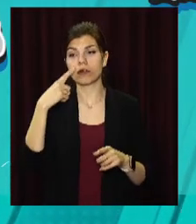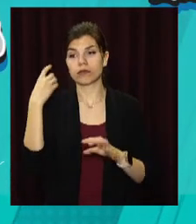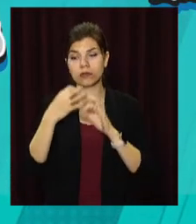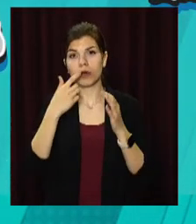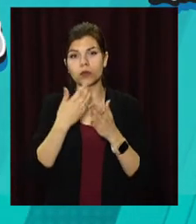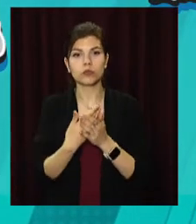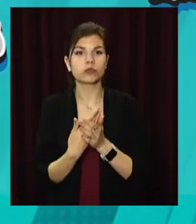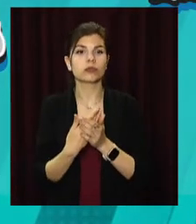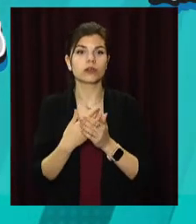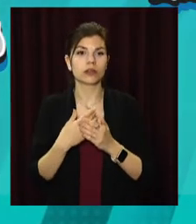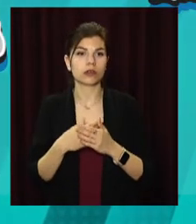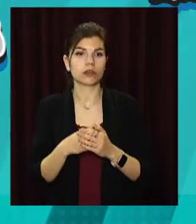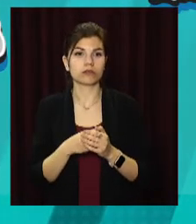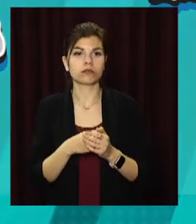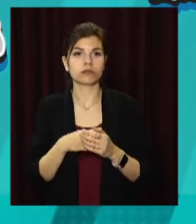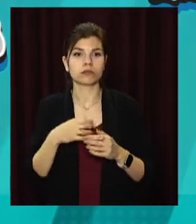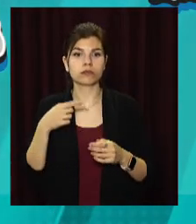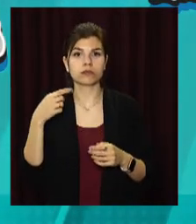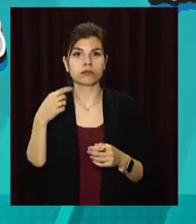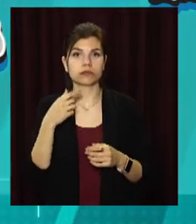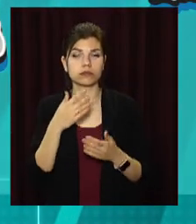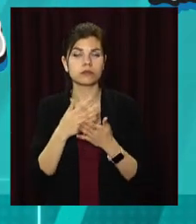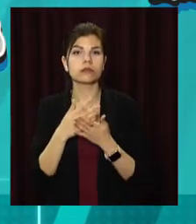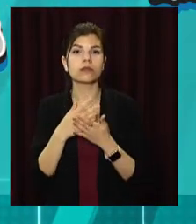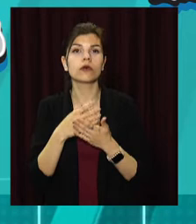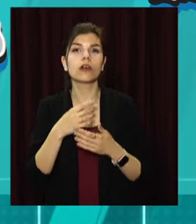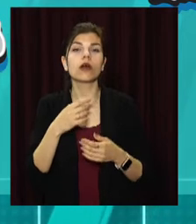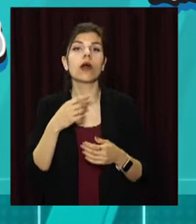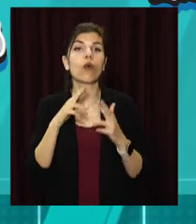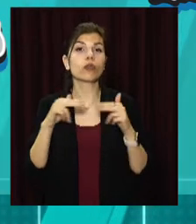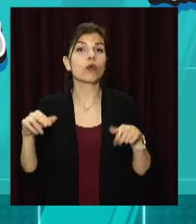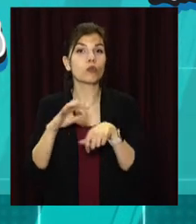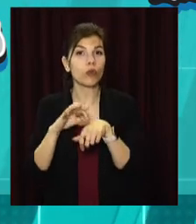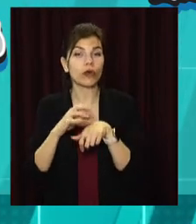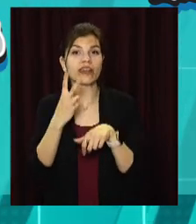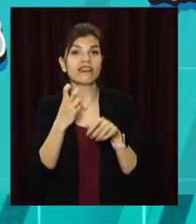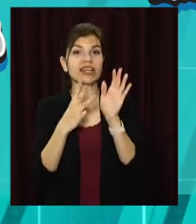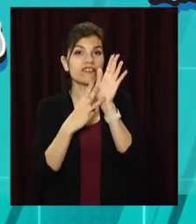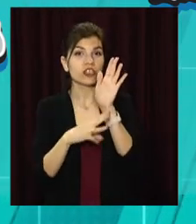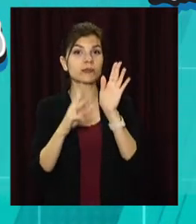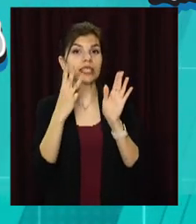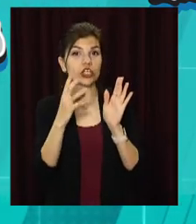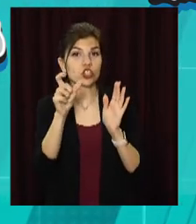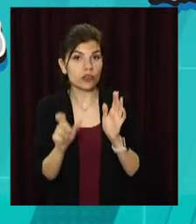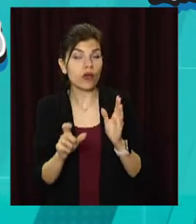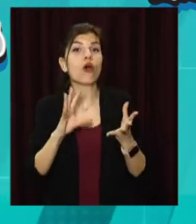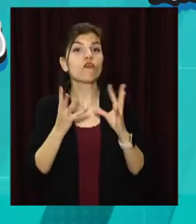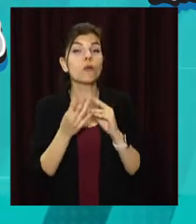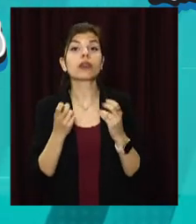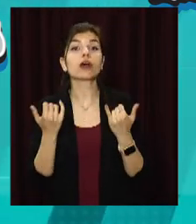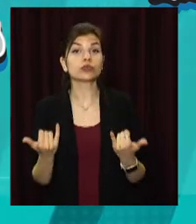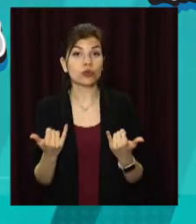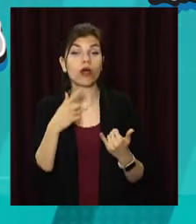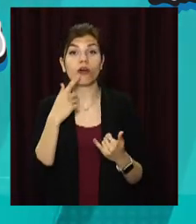понад 500 нових випадків коронавірусу. Найбільше хворих у Дніпрі – 283. Загалом на